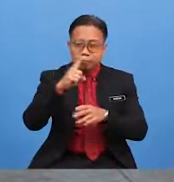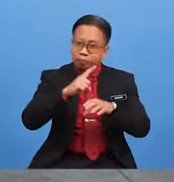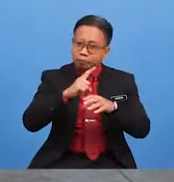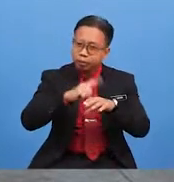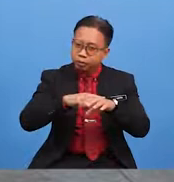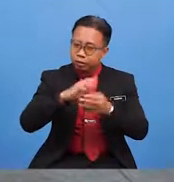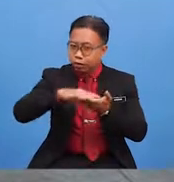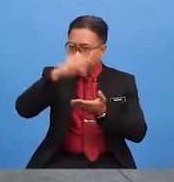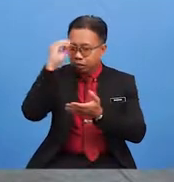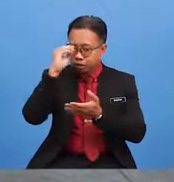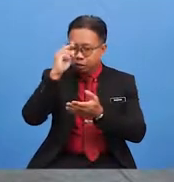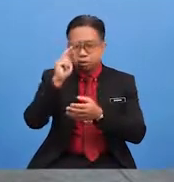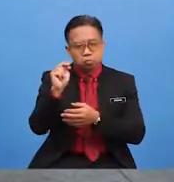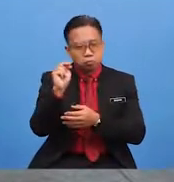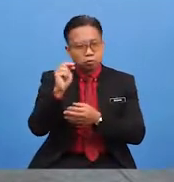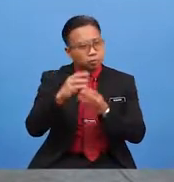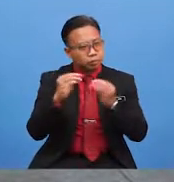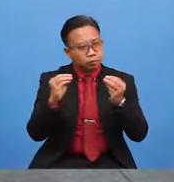mempelajari topik pada hari ini.